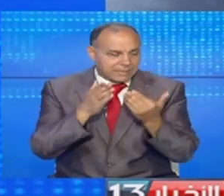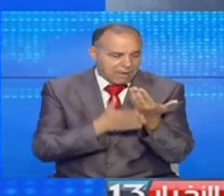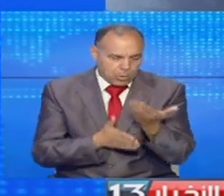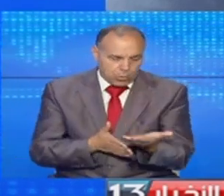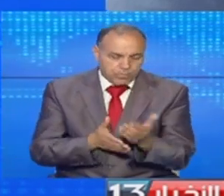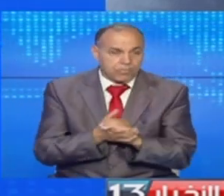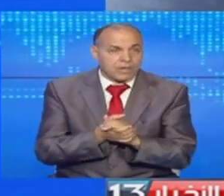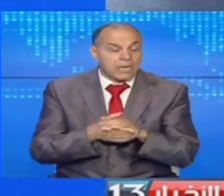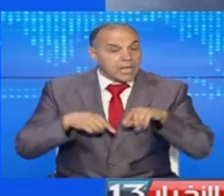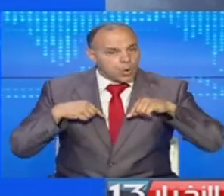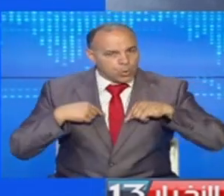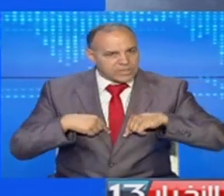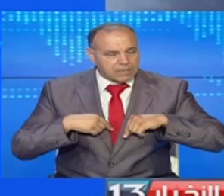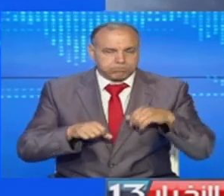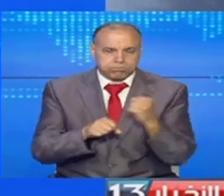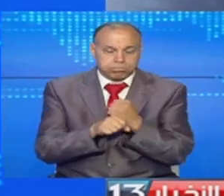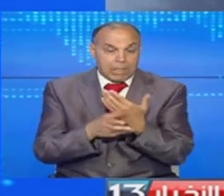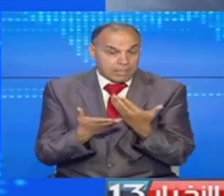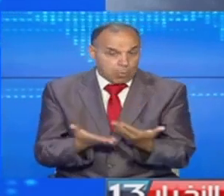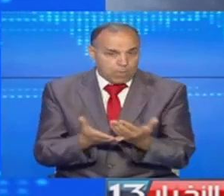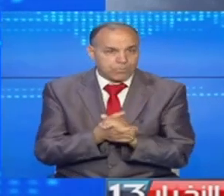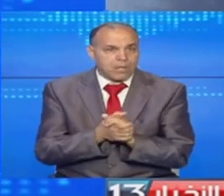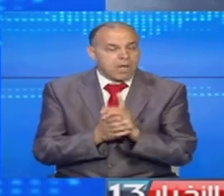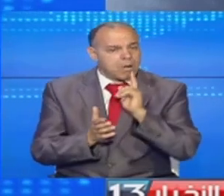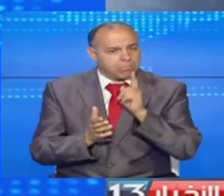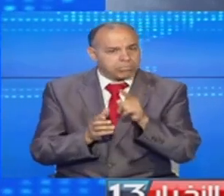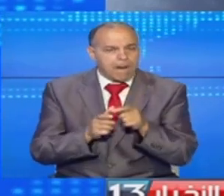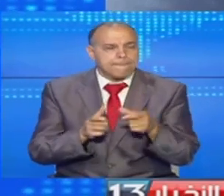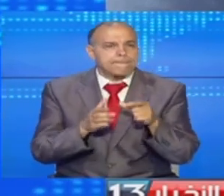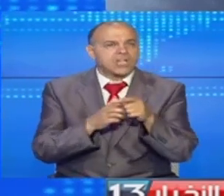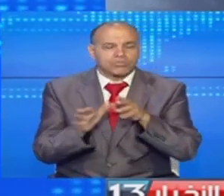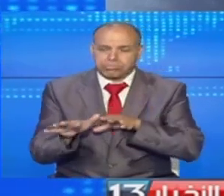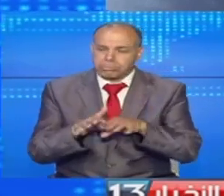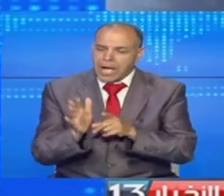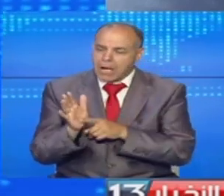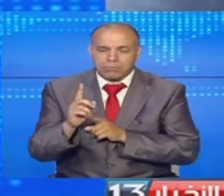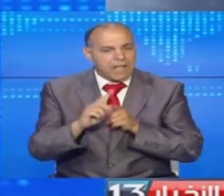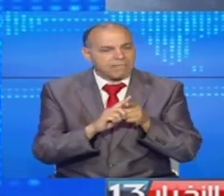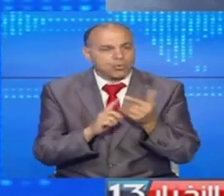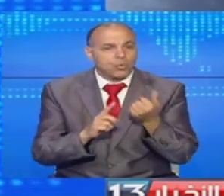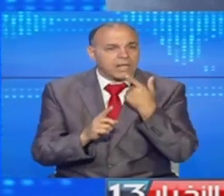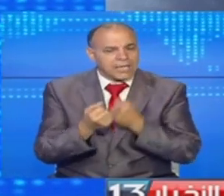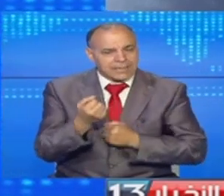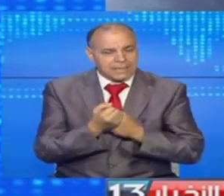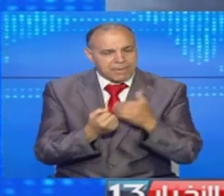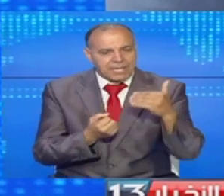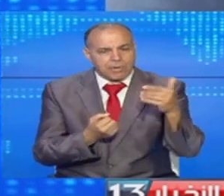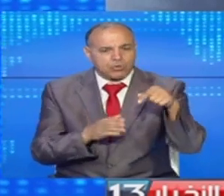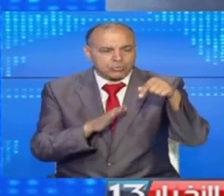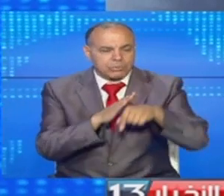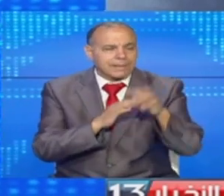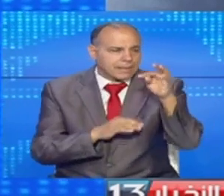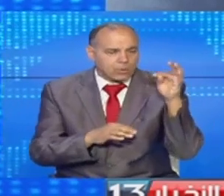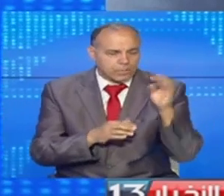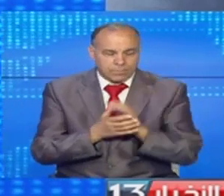اليوم أن الحكومة تشتغل حاليا على تنفيذ مجموعة من الإجراءات الهادفة لدعم التنمية في جهة